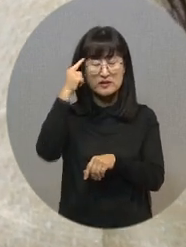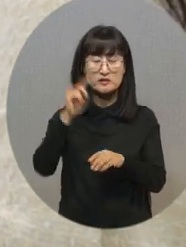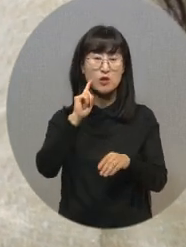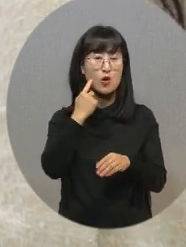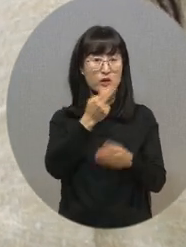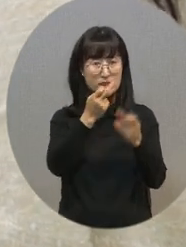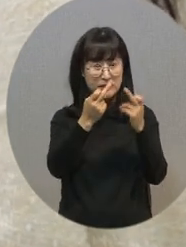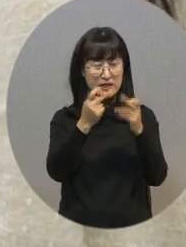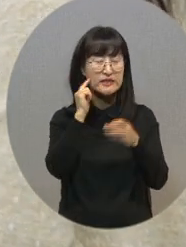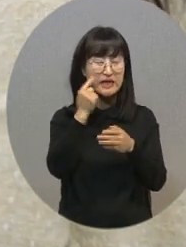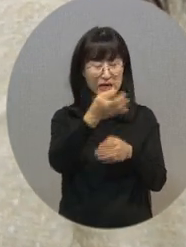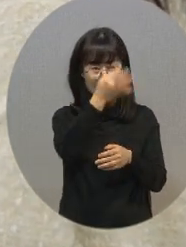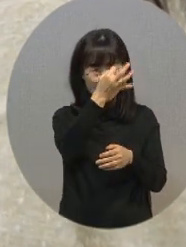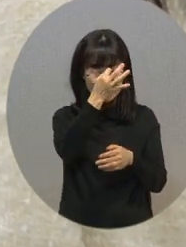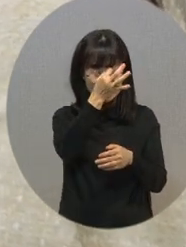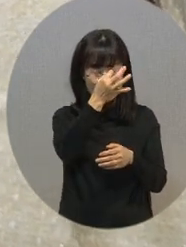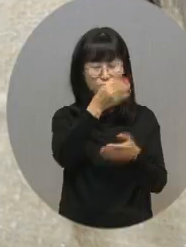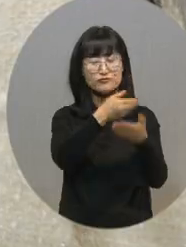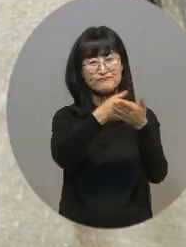예술적 언어로 풀어냅니다.